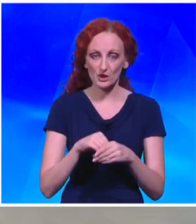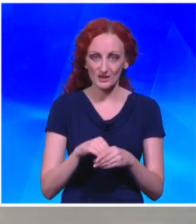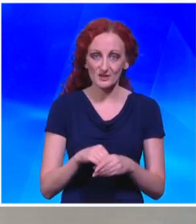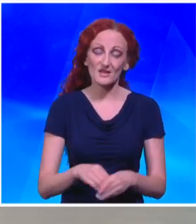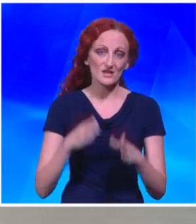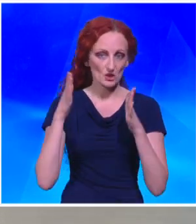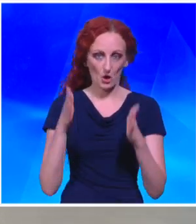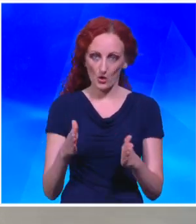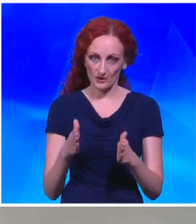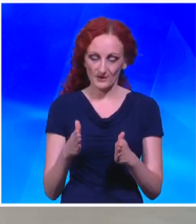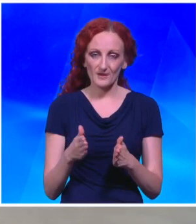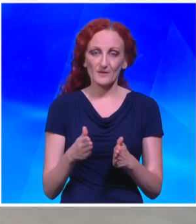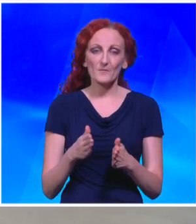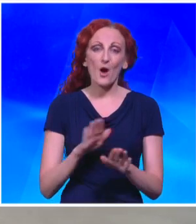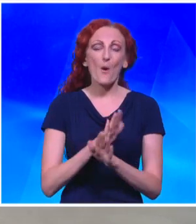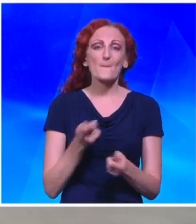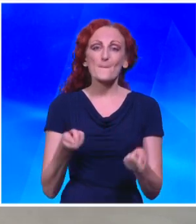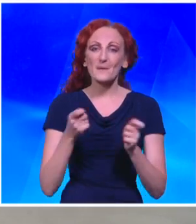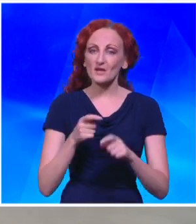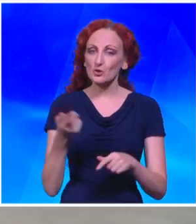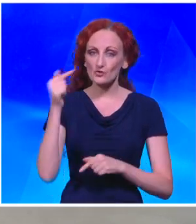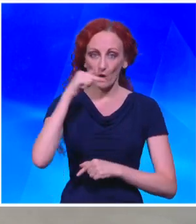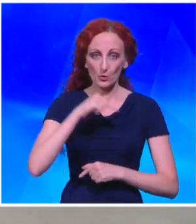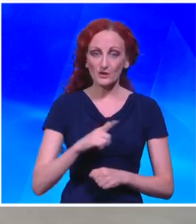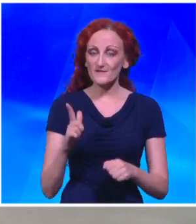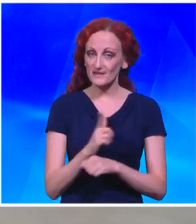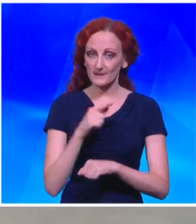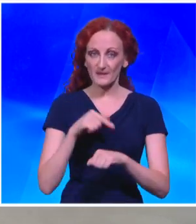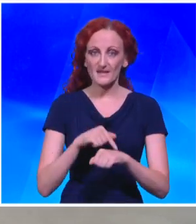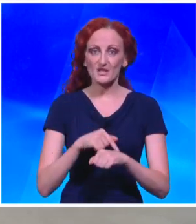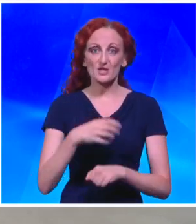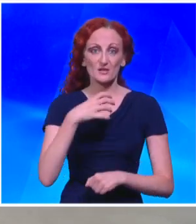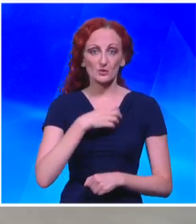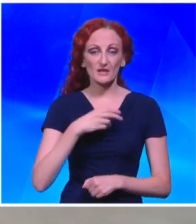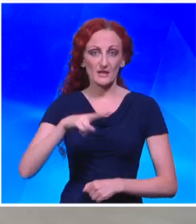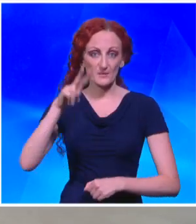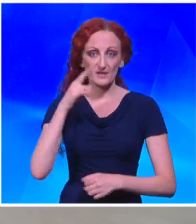за регистрациите изтича утре в 17 часа. От ГЕРБ СДС казаха, че ще